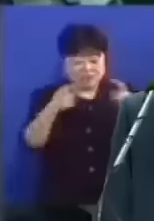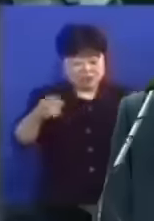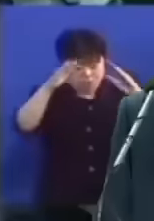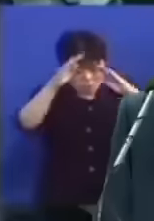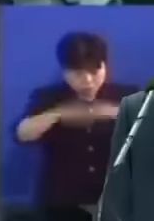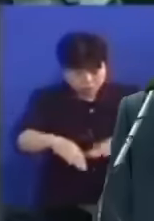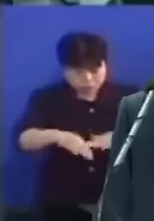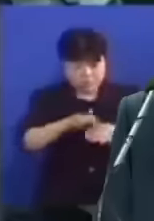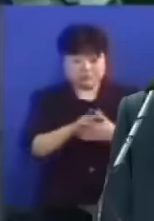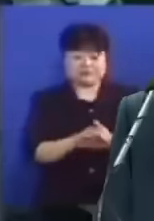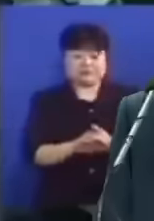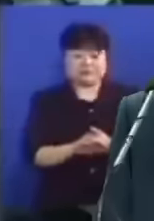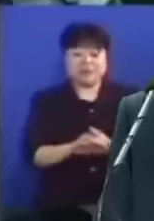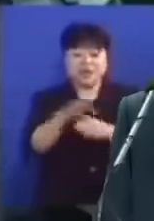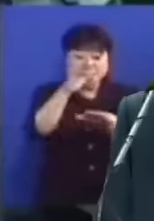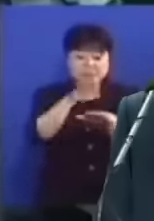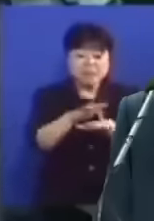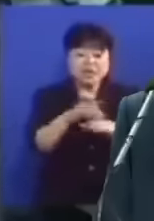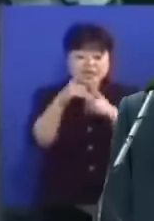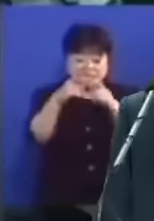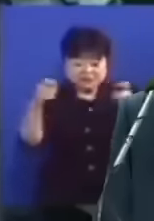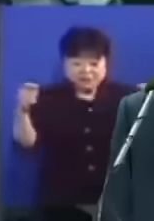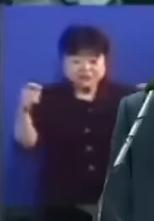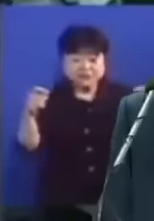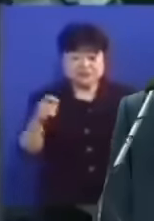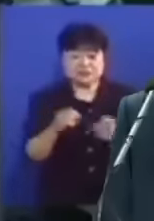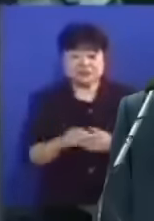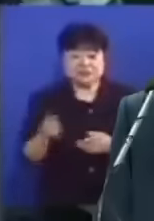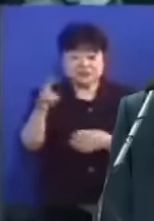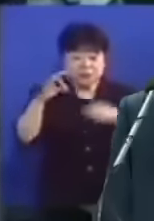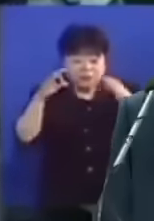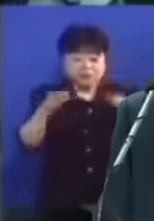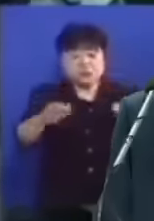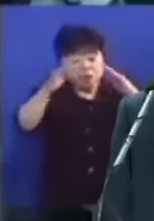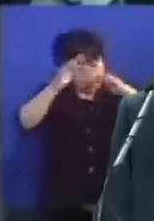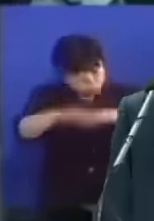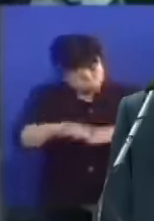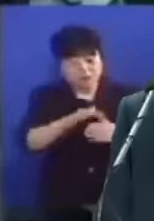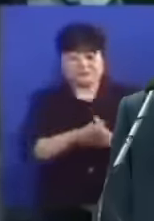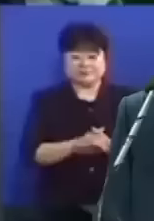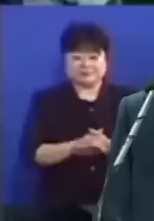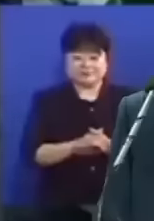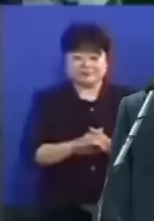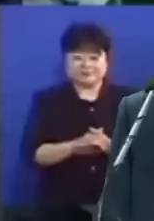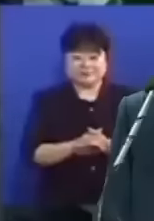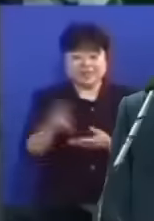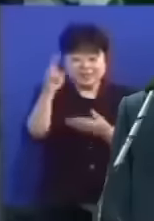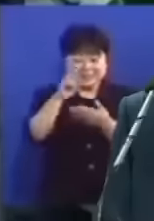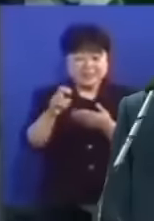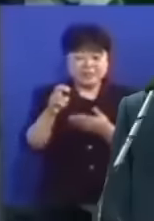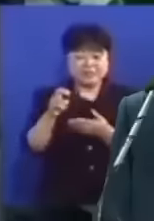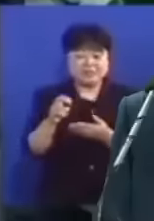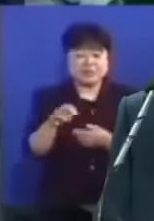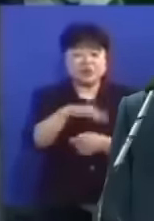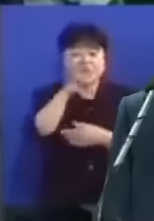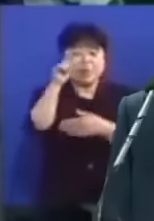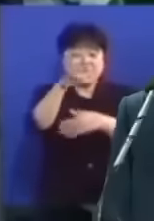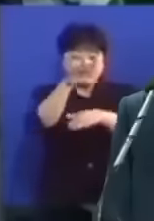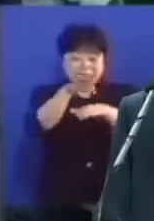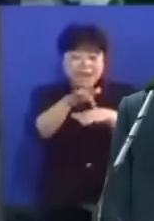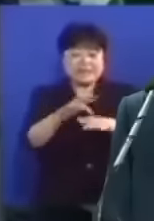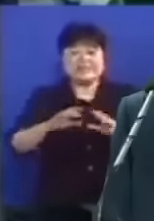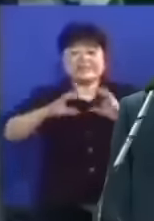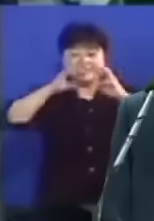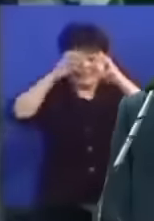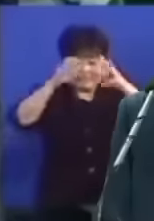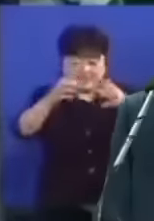무너졌어요. 마귀의 성은 성도가 찬미할 때 무너지는 것입니다. 그러므로 찬미는 공주권세 잡은 마귀의